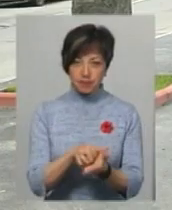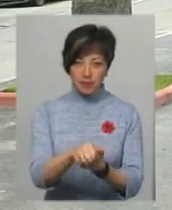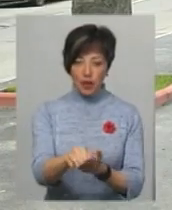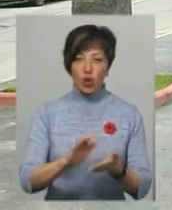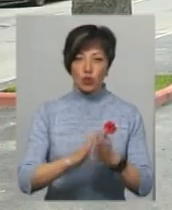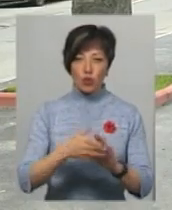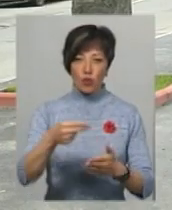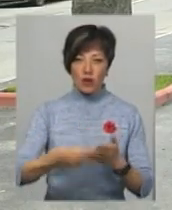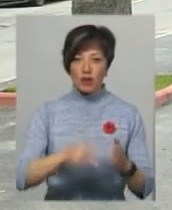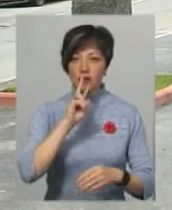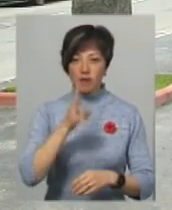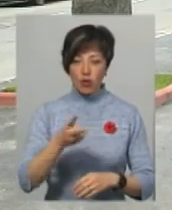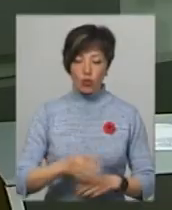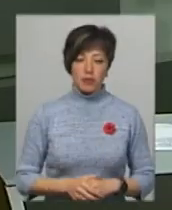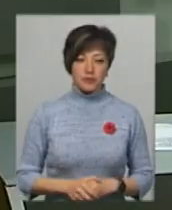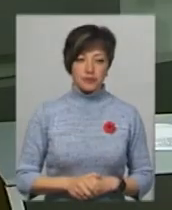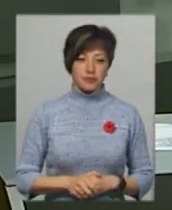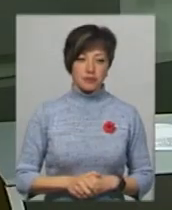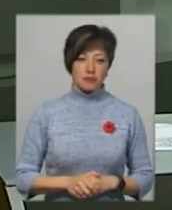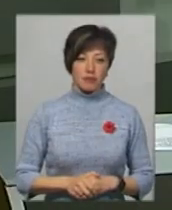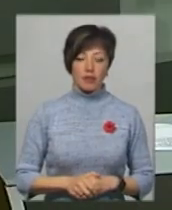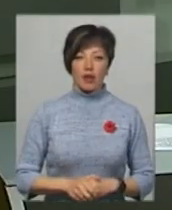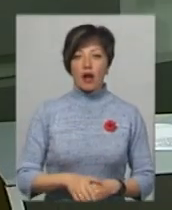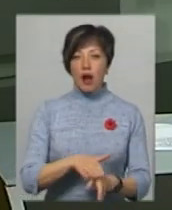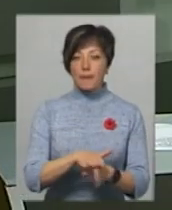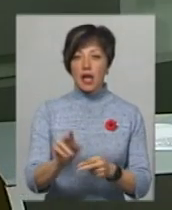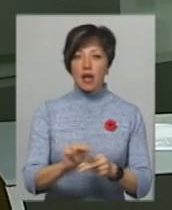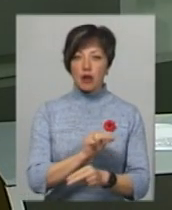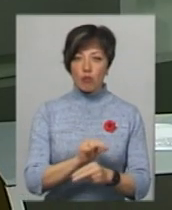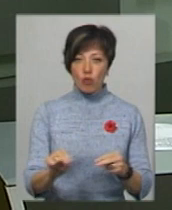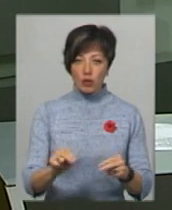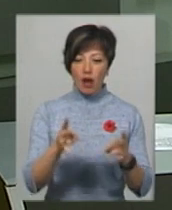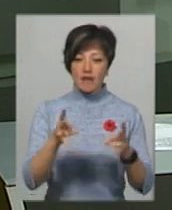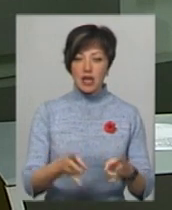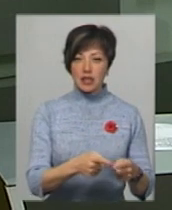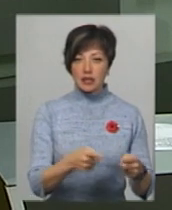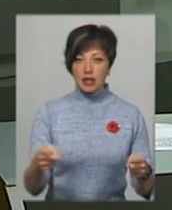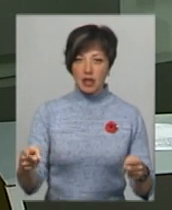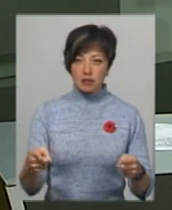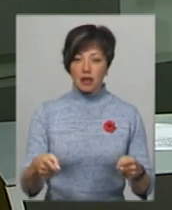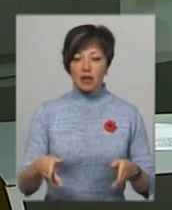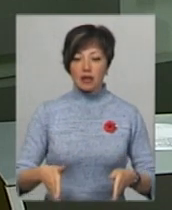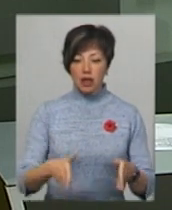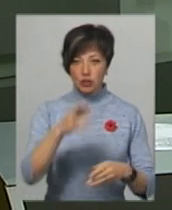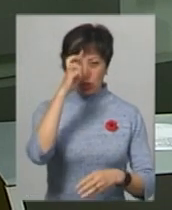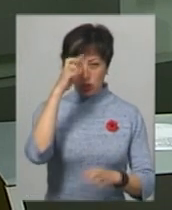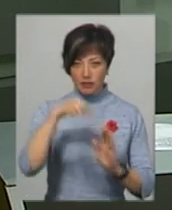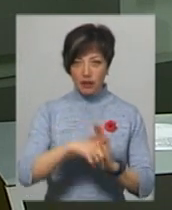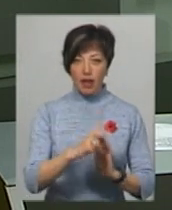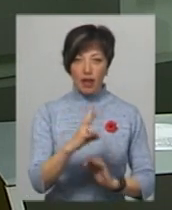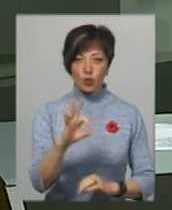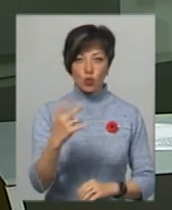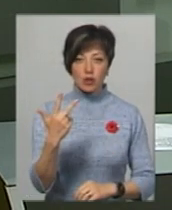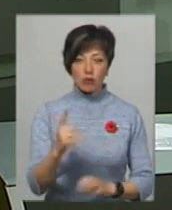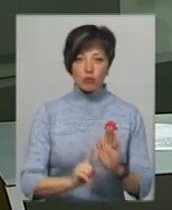підрядником укладений на 2 роки. Нагадаю, капітальний ремонт на аварійній ділянці траси державного значення Н-03